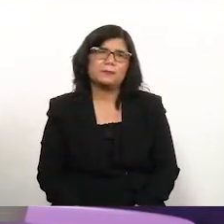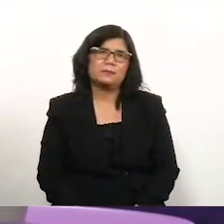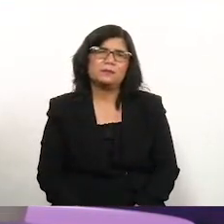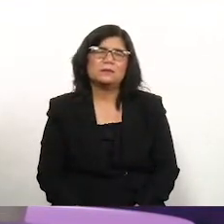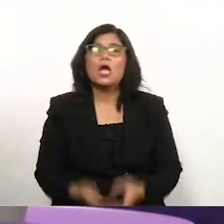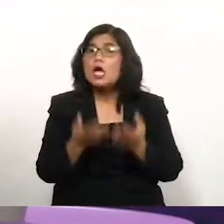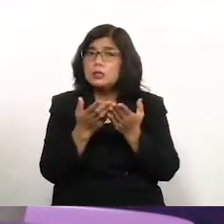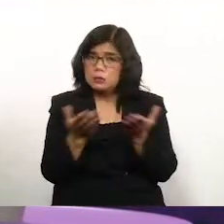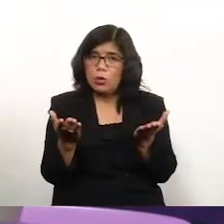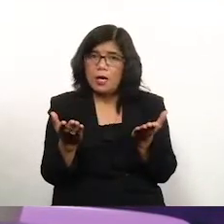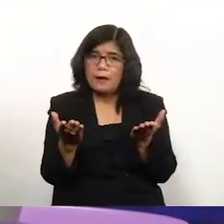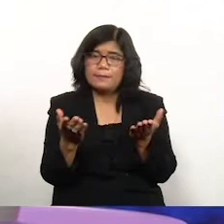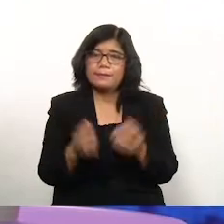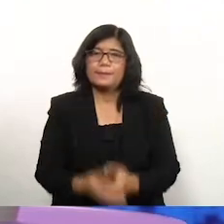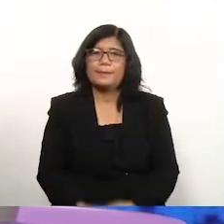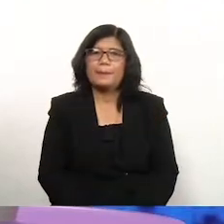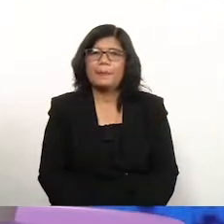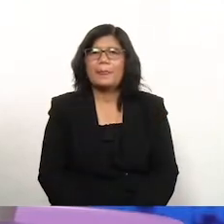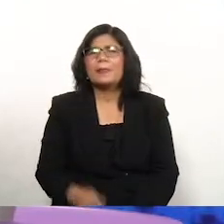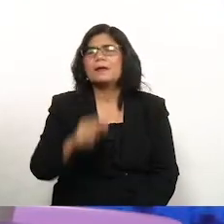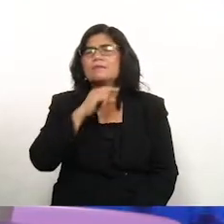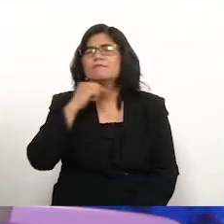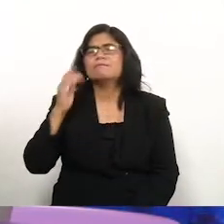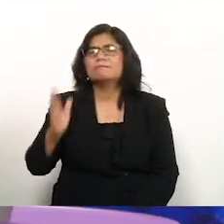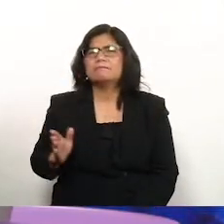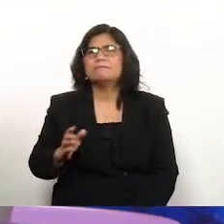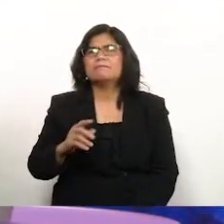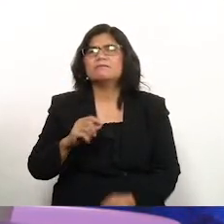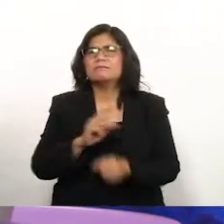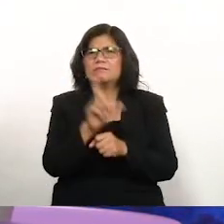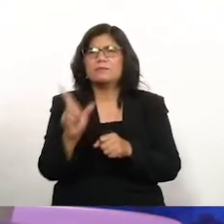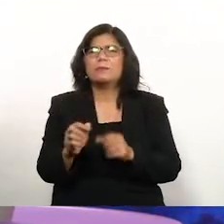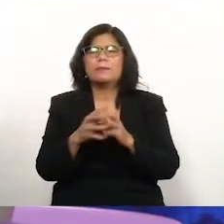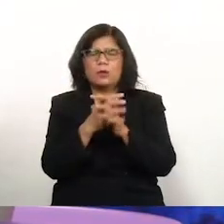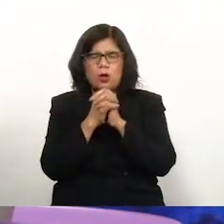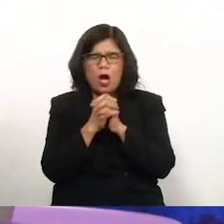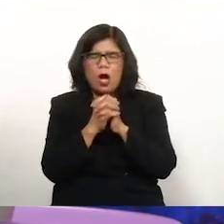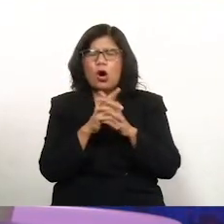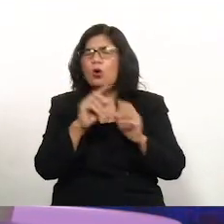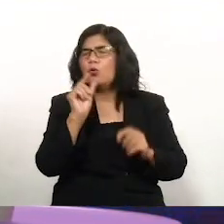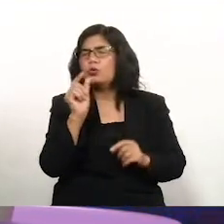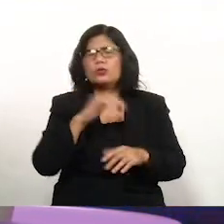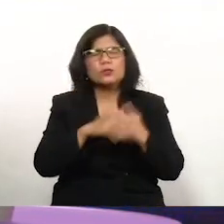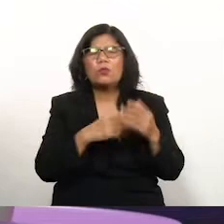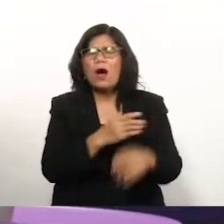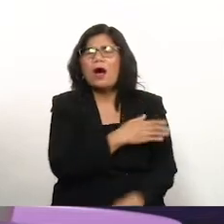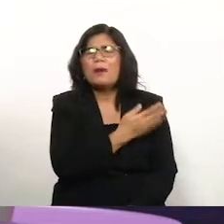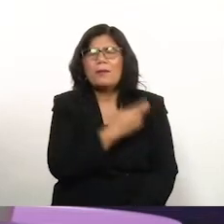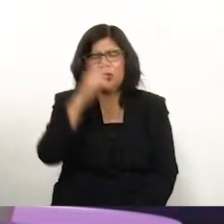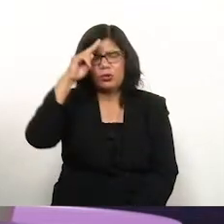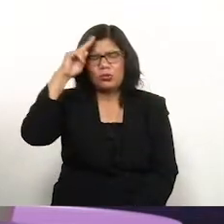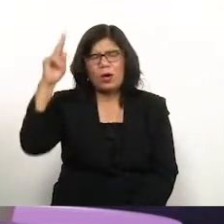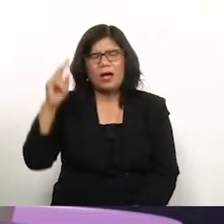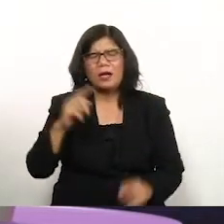Hai Hz Hai saya berdoa Yo what's setiap hamba tuhan buat setiap gereja